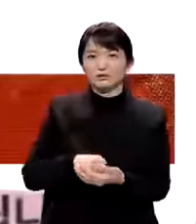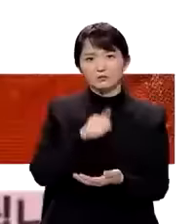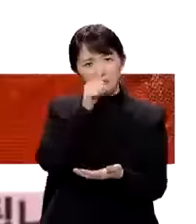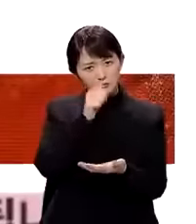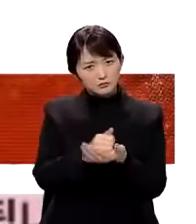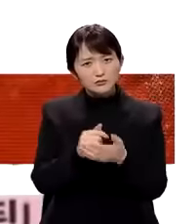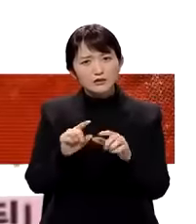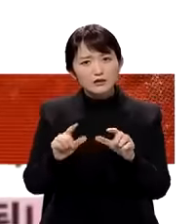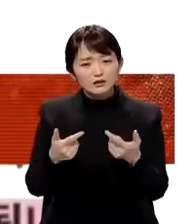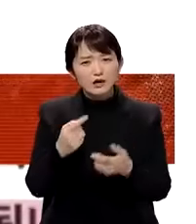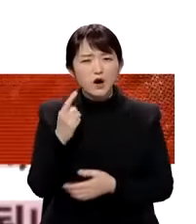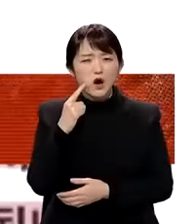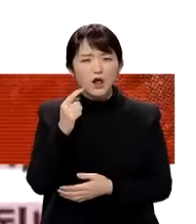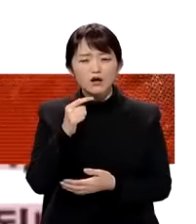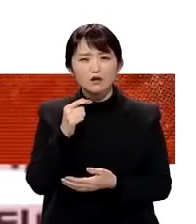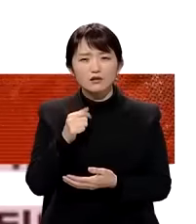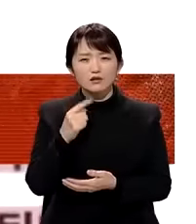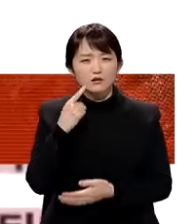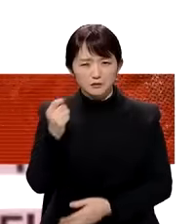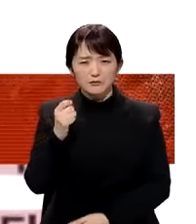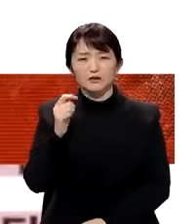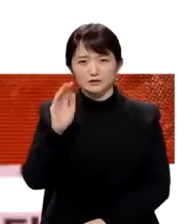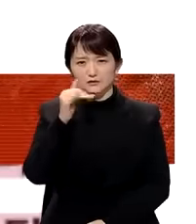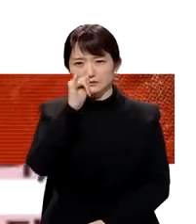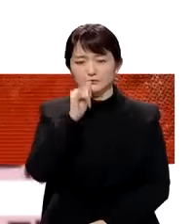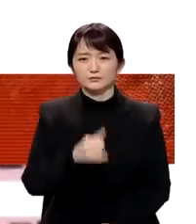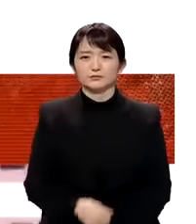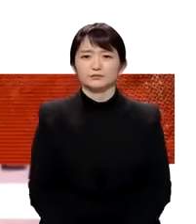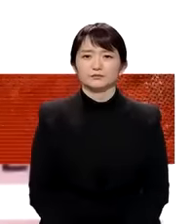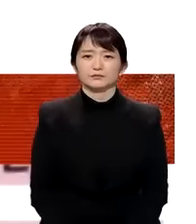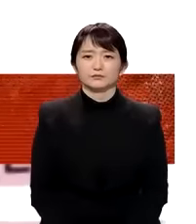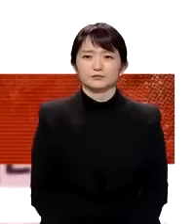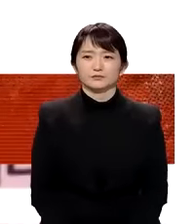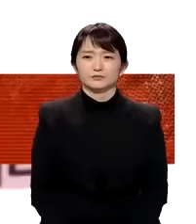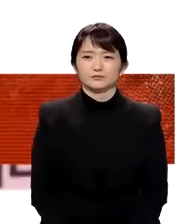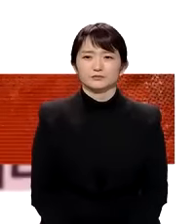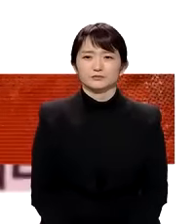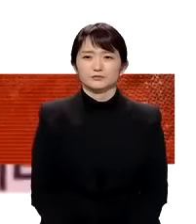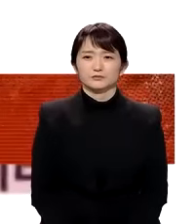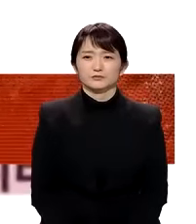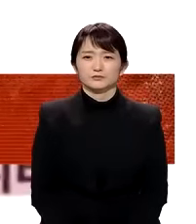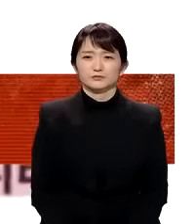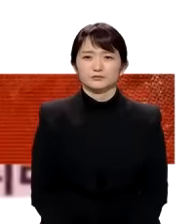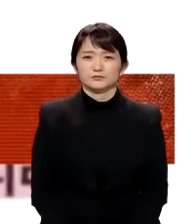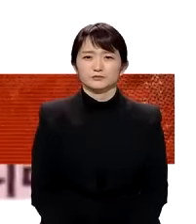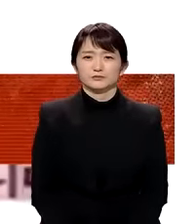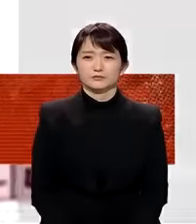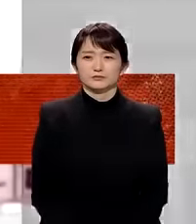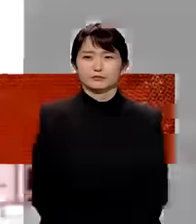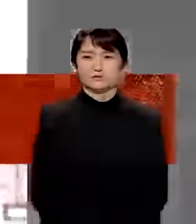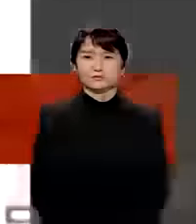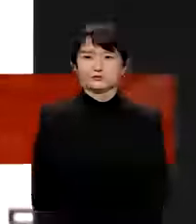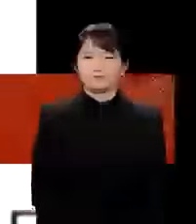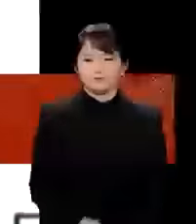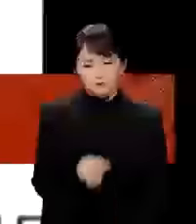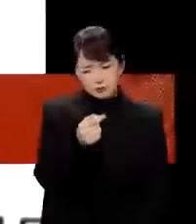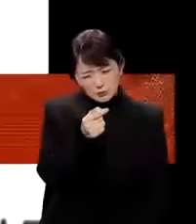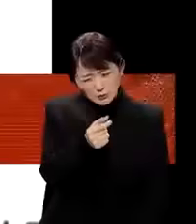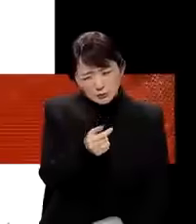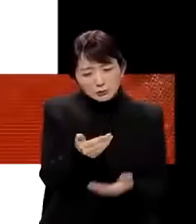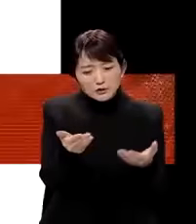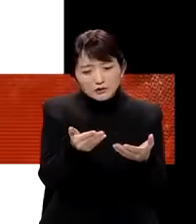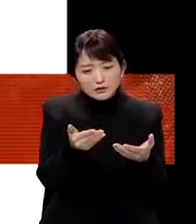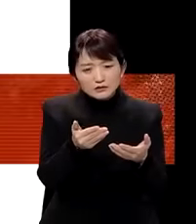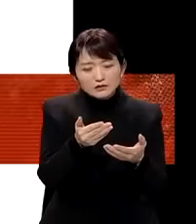아닌데도 무고가 되거나 협박이 될 수가 있거든요 저 뭐 아주 뭐 아주 좀 상황이 정말 작은 일인데 너무